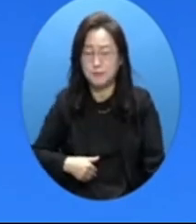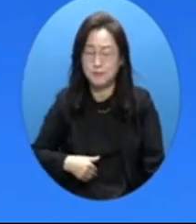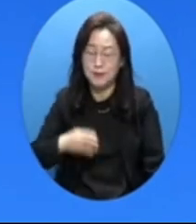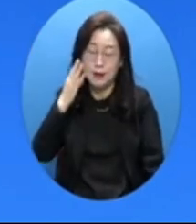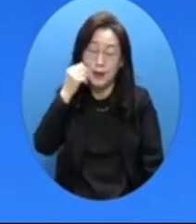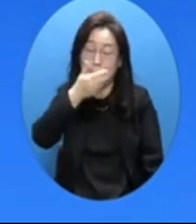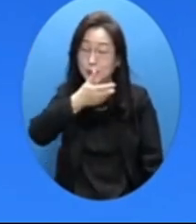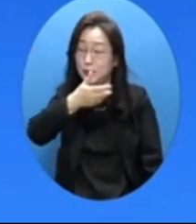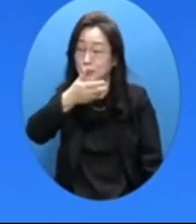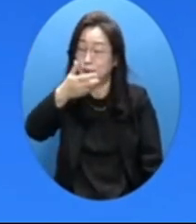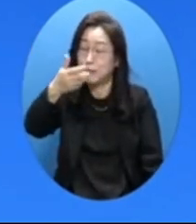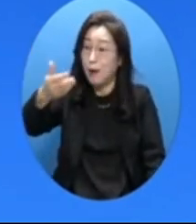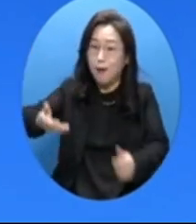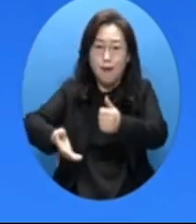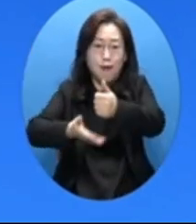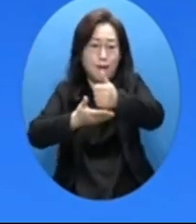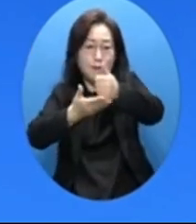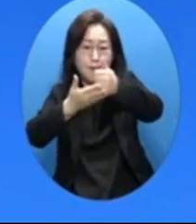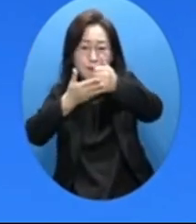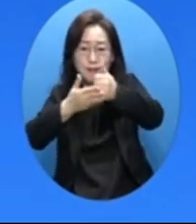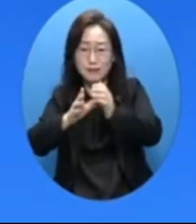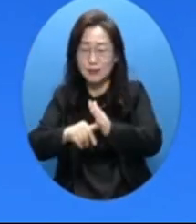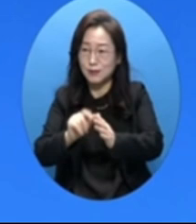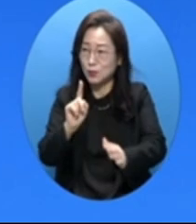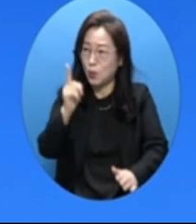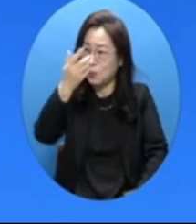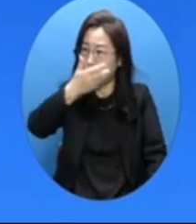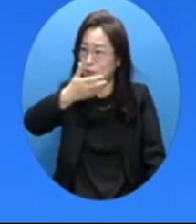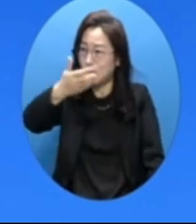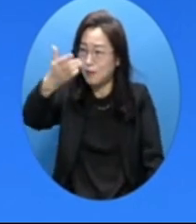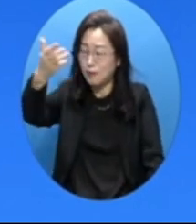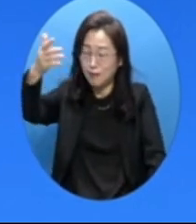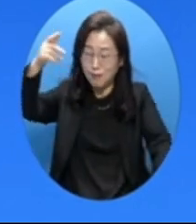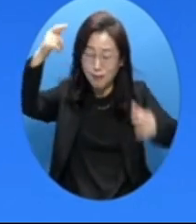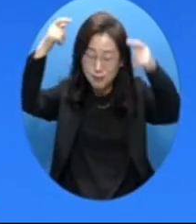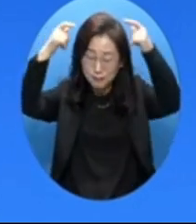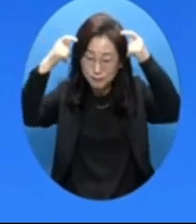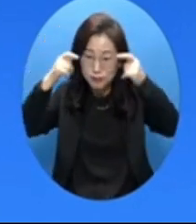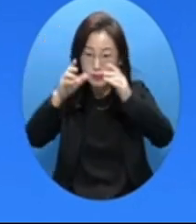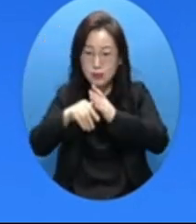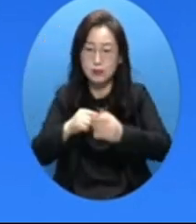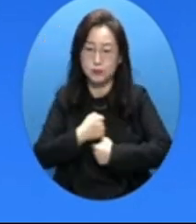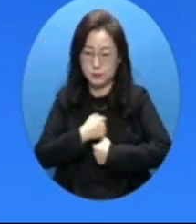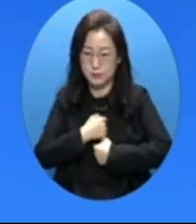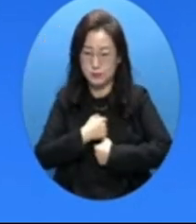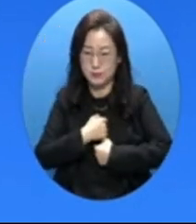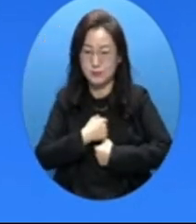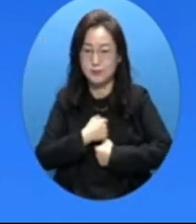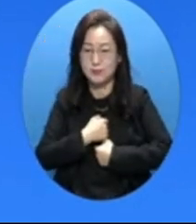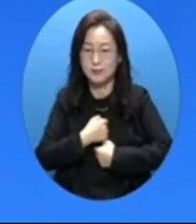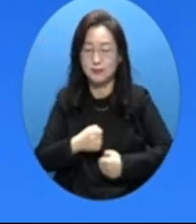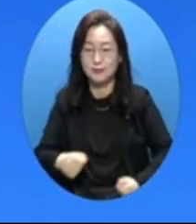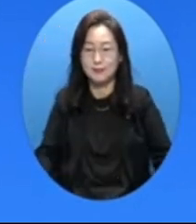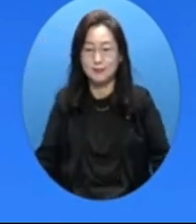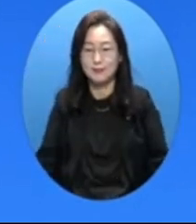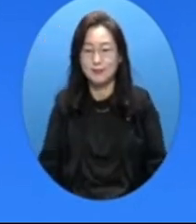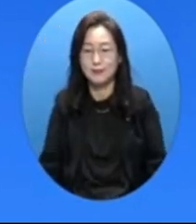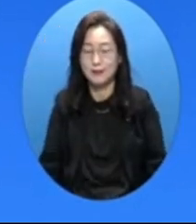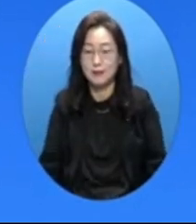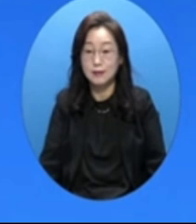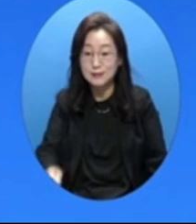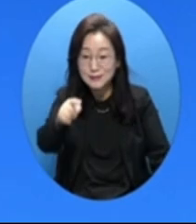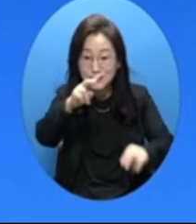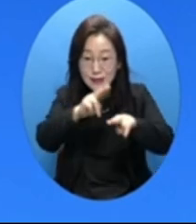때 박수갈채 받을 때 높은 자리에 올라갈 때 감투를 쓸 때 그때 조심해야 되는 것입니다 그